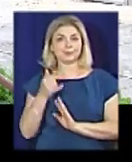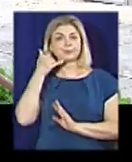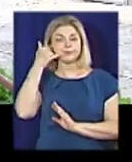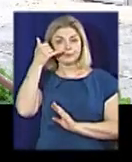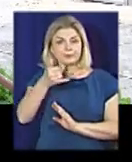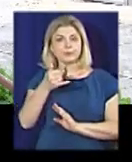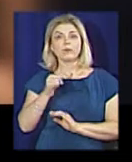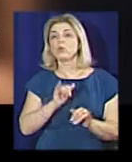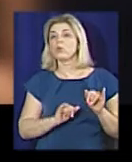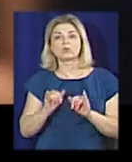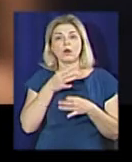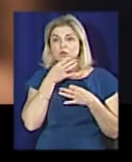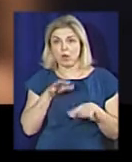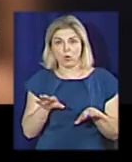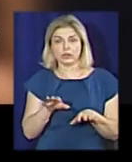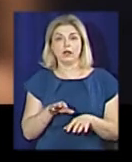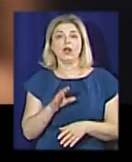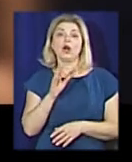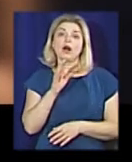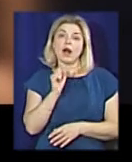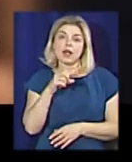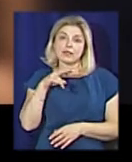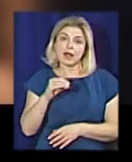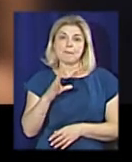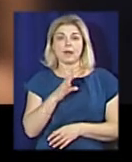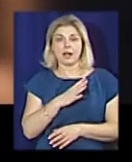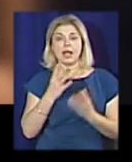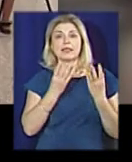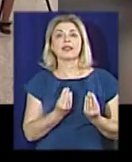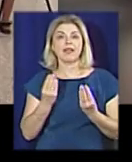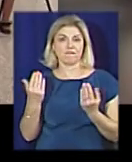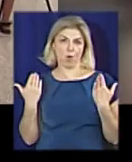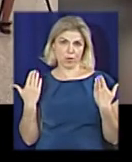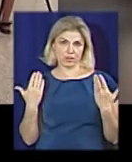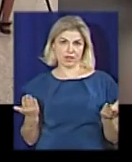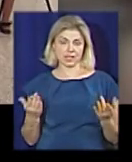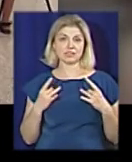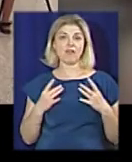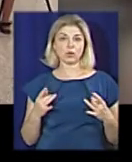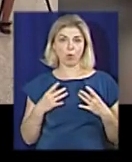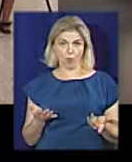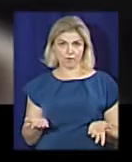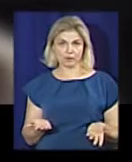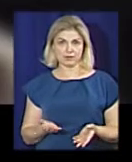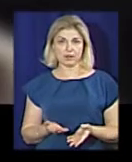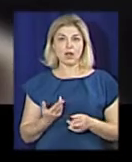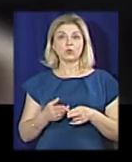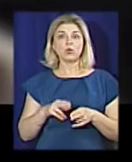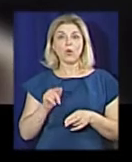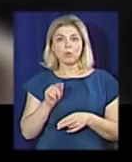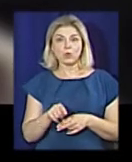дзвонити де завгодно. Але ж були дні вихідні, святкові. Тому